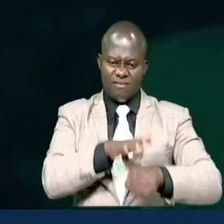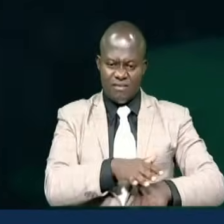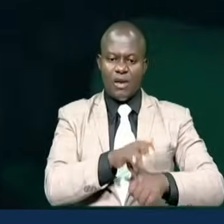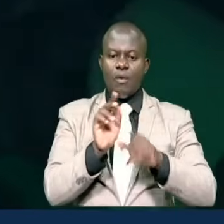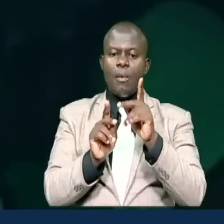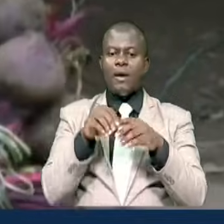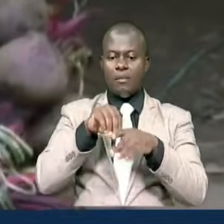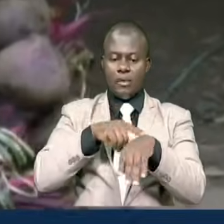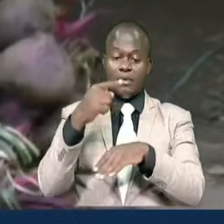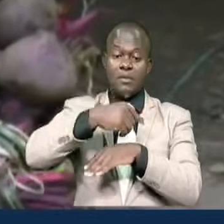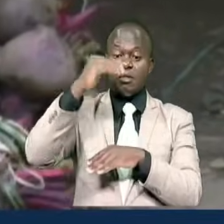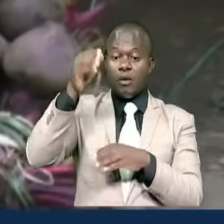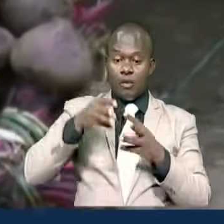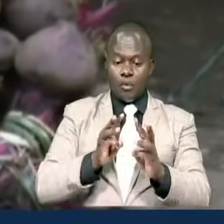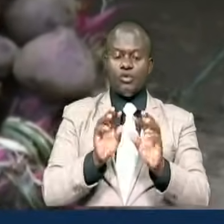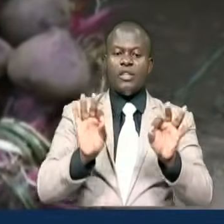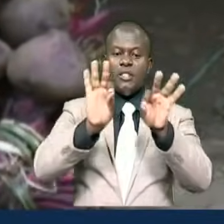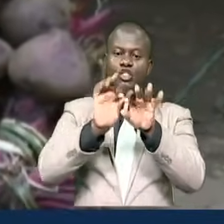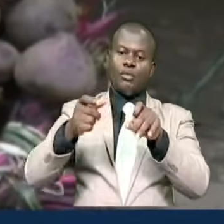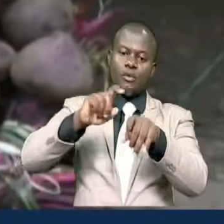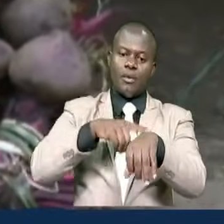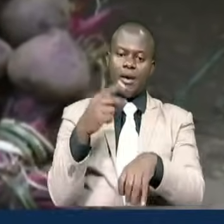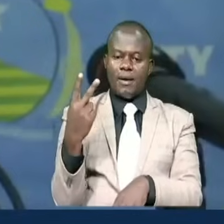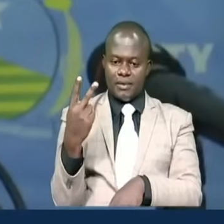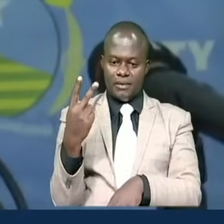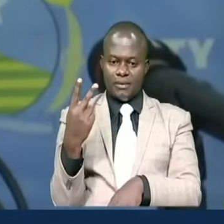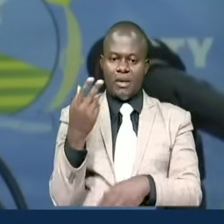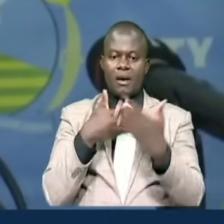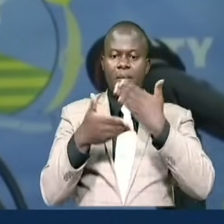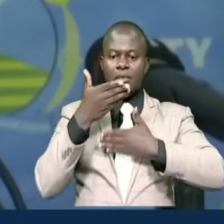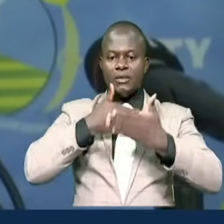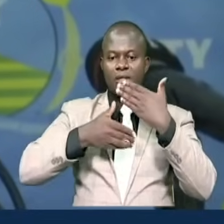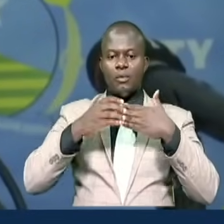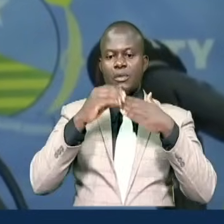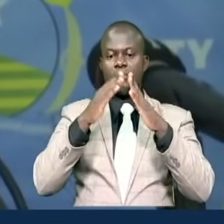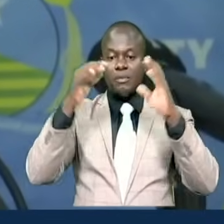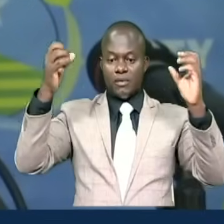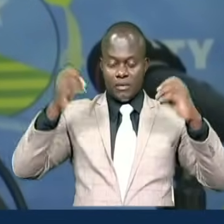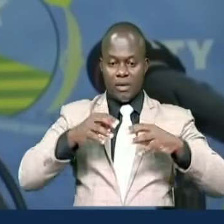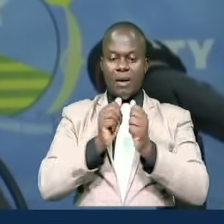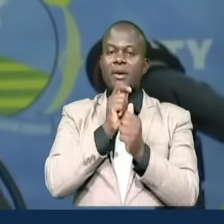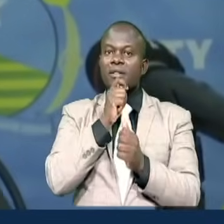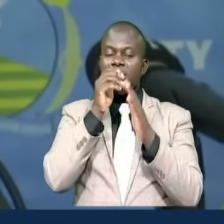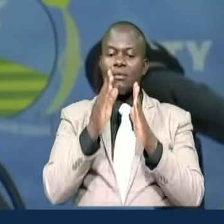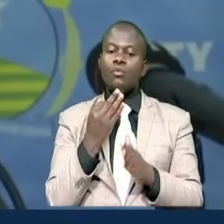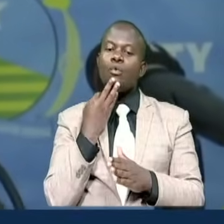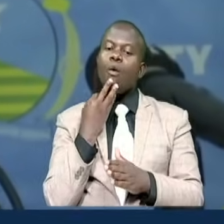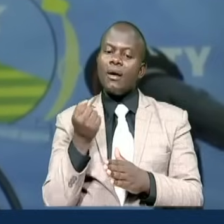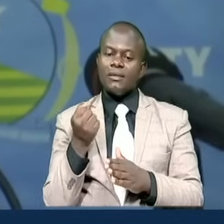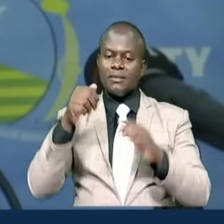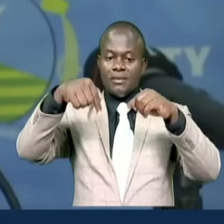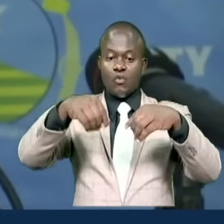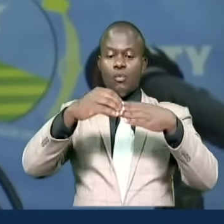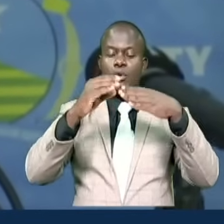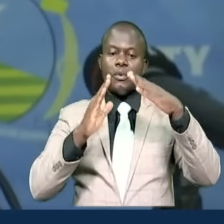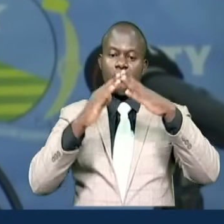nk'ibi by'iminsi mikuru ku buryo ibiciro babikuba hafi kabiri mu kiganiro ubuyobozi bw'umujyi wa Kigali bwagiranye n'itangazamakuru kuri uyu wa gatatu